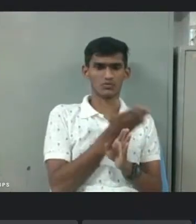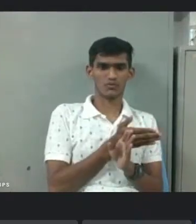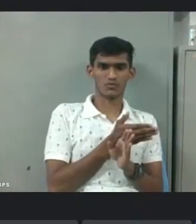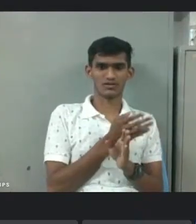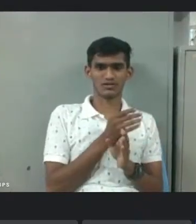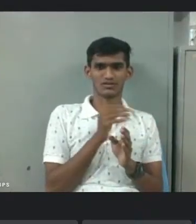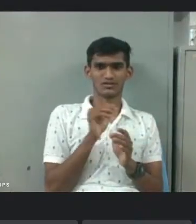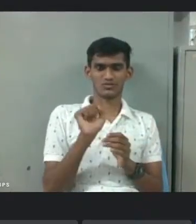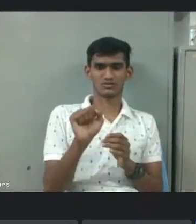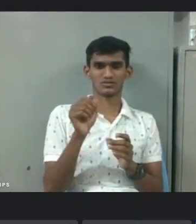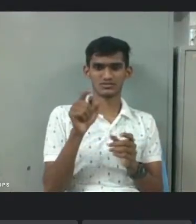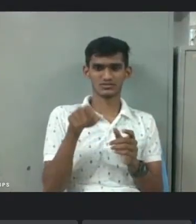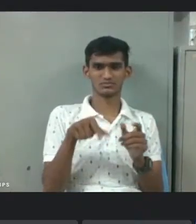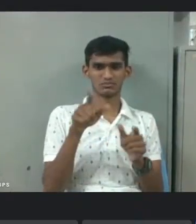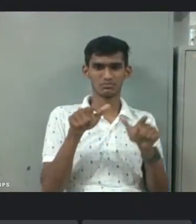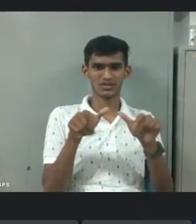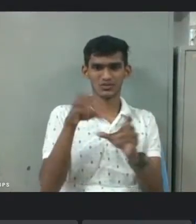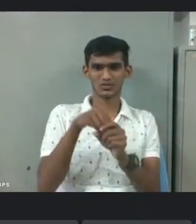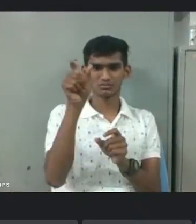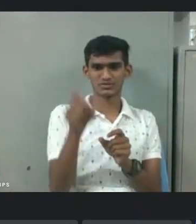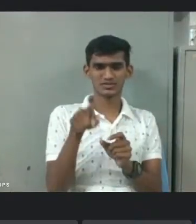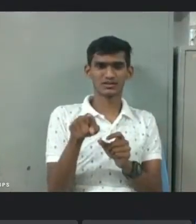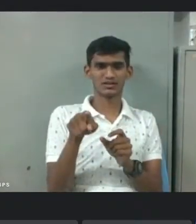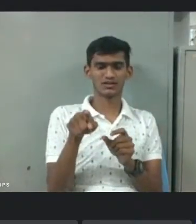ഡീറ്റെയിൽസ് ഷെയർ ചെയ്തിട്ടുണ്ട്. സ്ക്രീനിൽ കാണാമോ ചാറ്റ് ബോക്സില്?